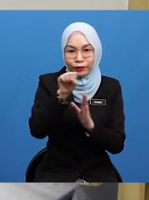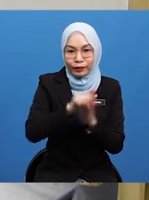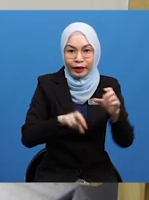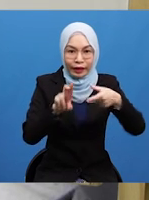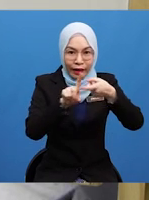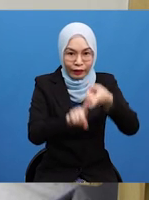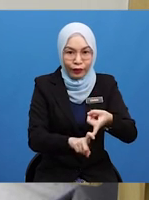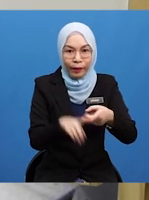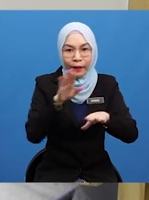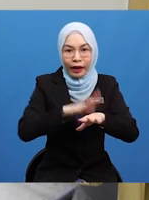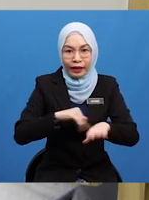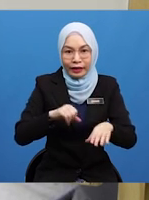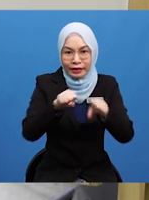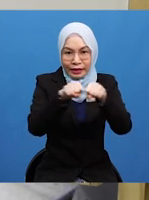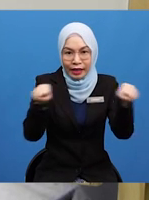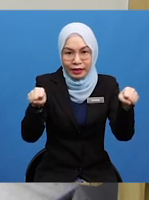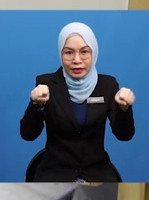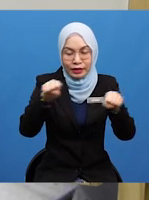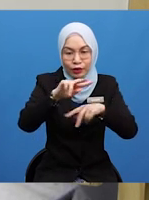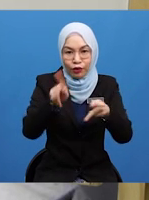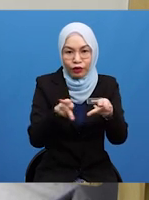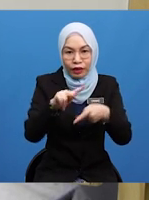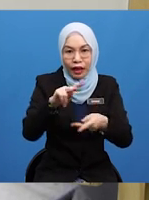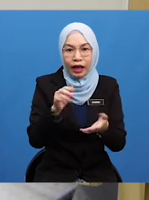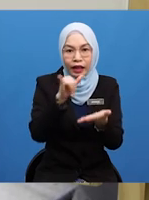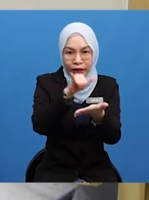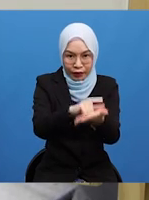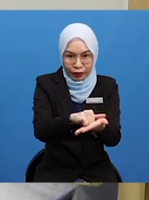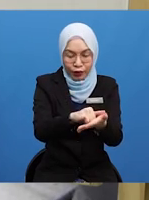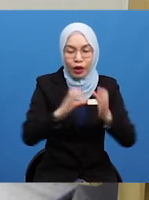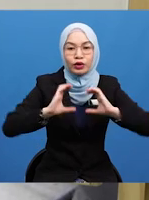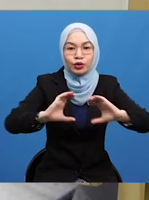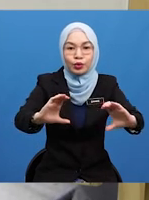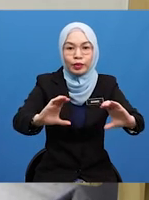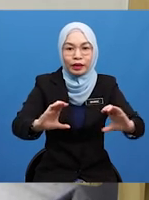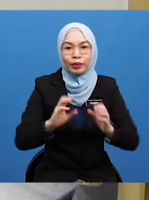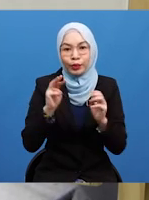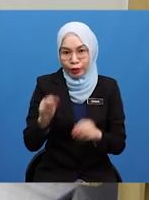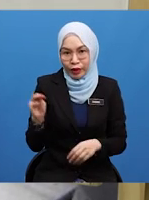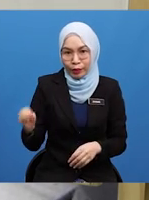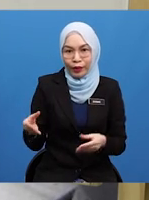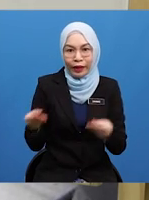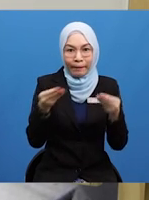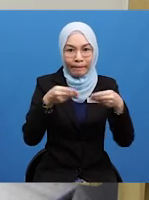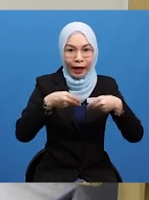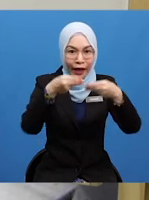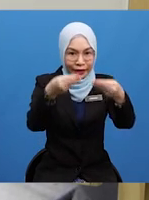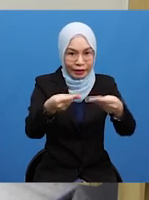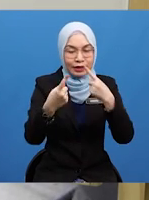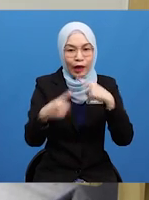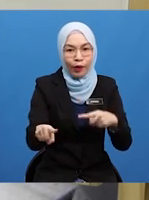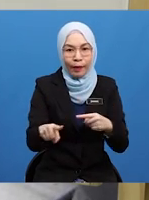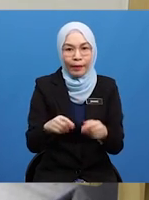kotak tersebut. Cuba murid-murid berikan jawapan kepada cikgu dahulu. Di antara kotak A saiznya